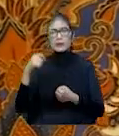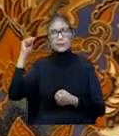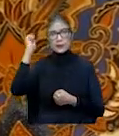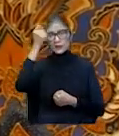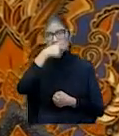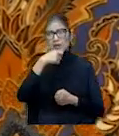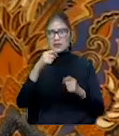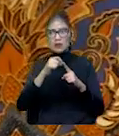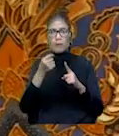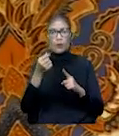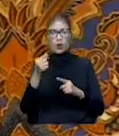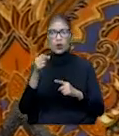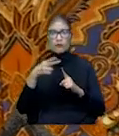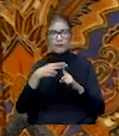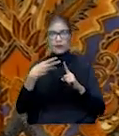Istriku